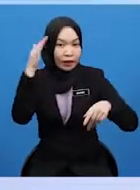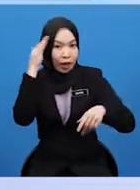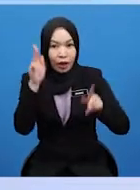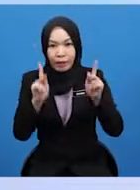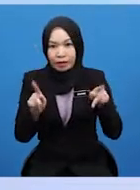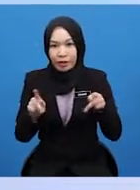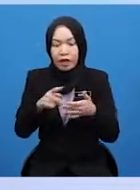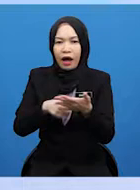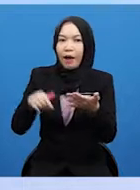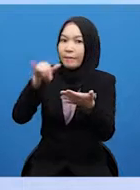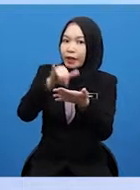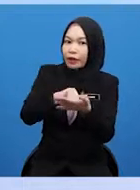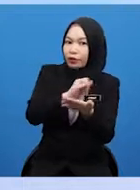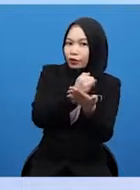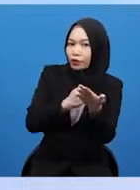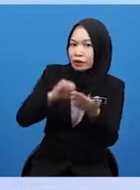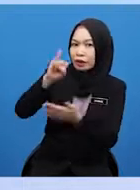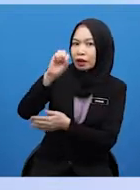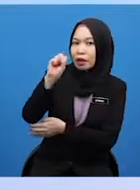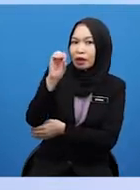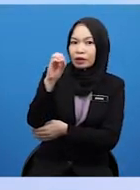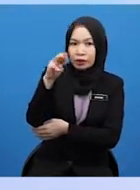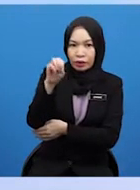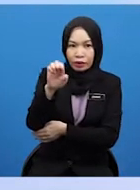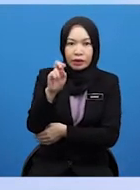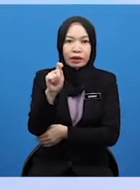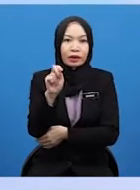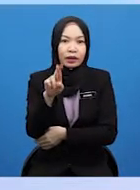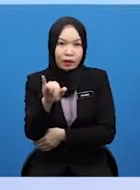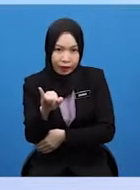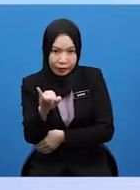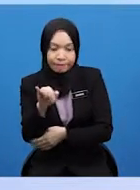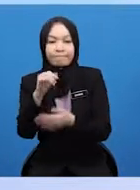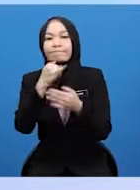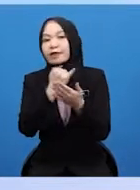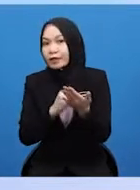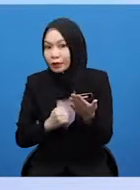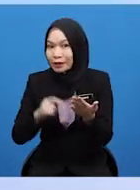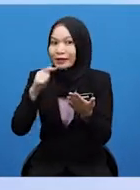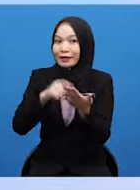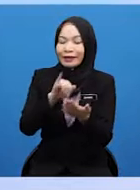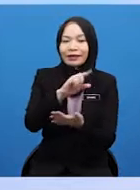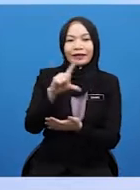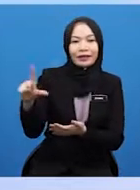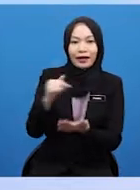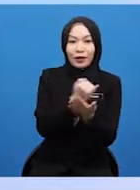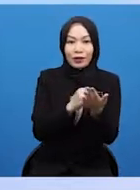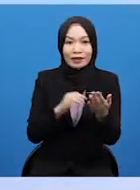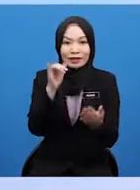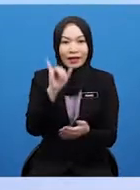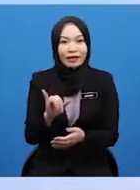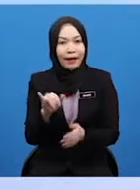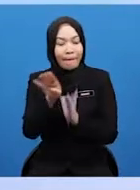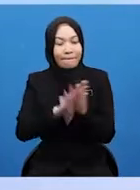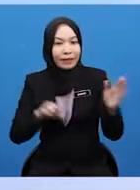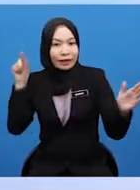isometri? Lukisan isometri ialah lukisan bergambar yang menunjukkan tiga dimensi